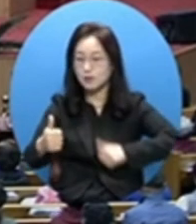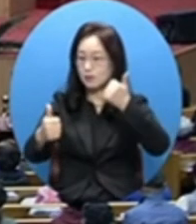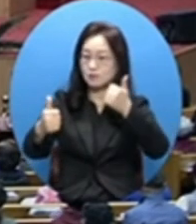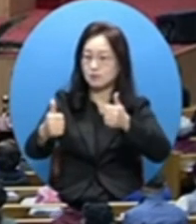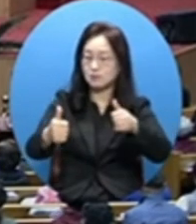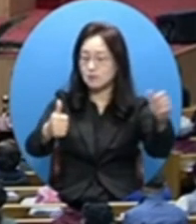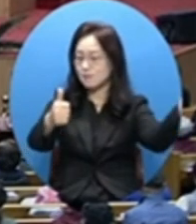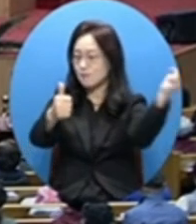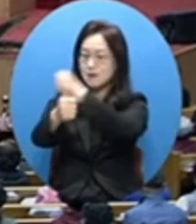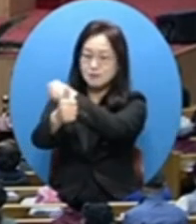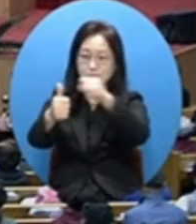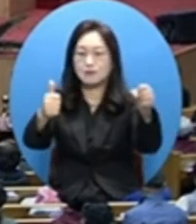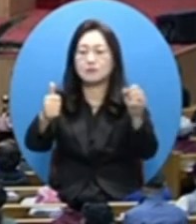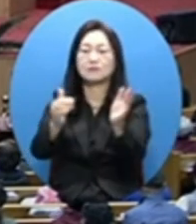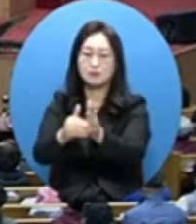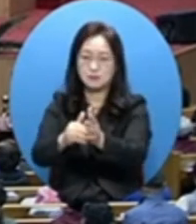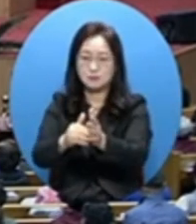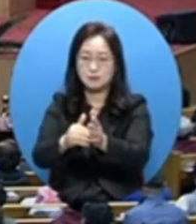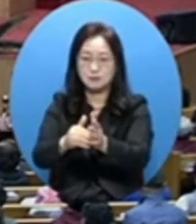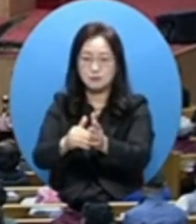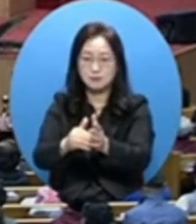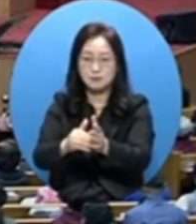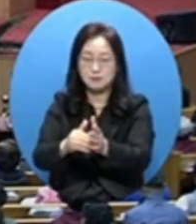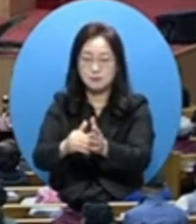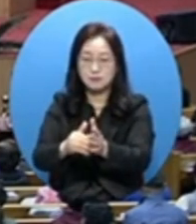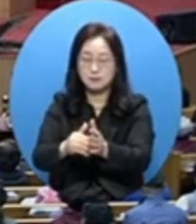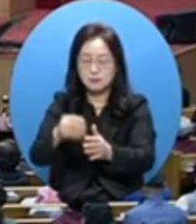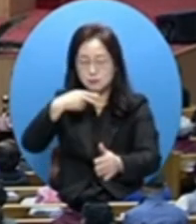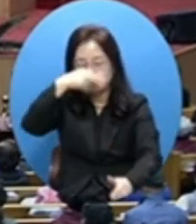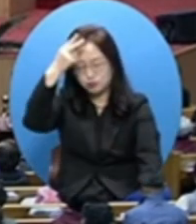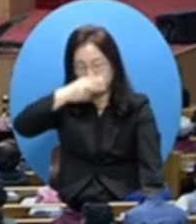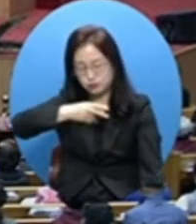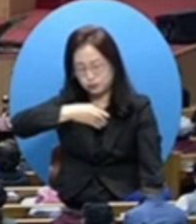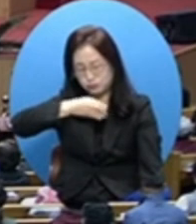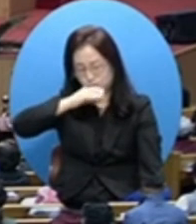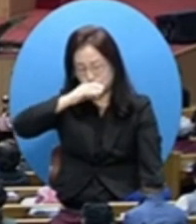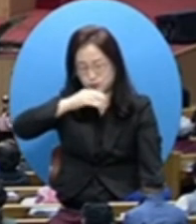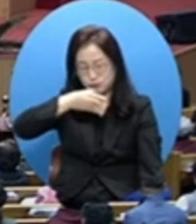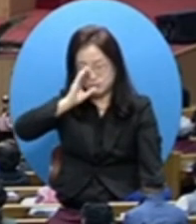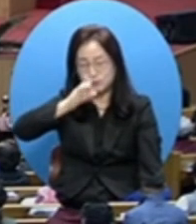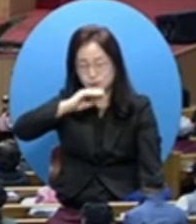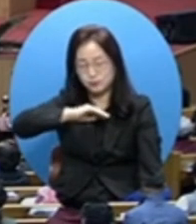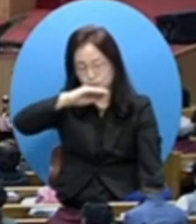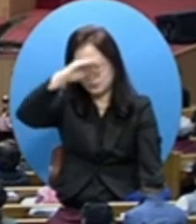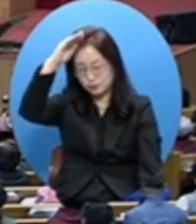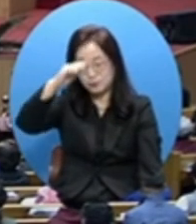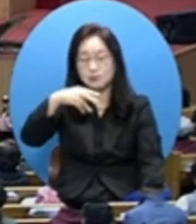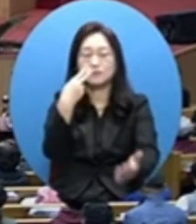그를 두들겨 팼습니다. 그리고 술을 잔뜩 먹고 취해서 잠을 자고 있는데